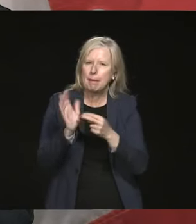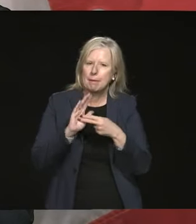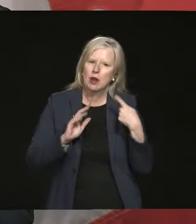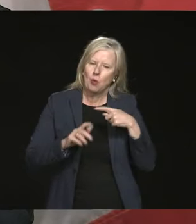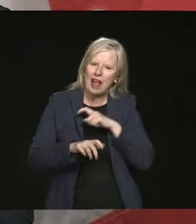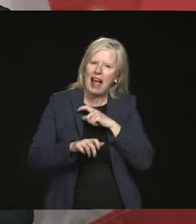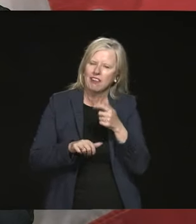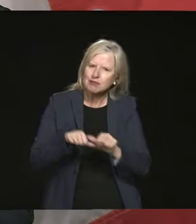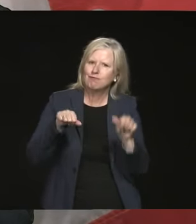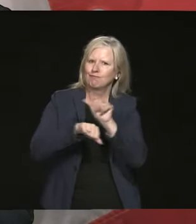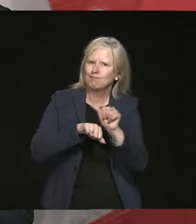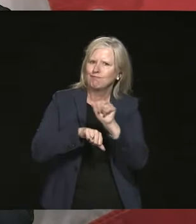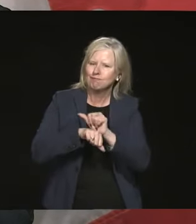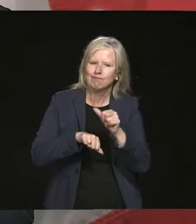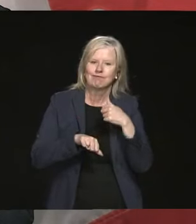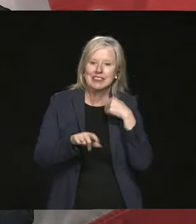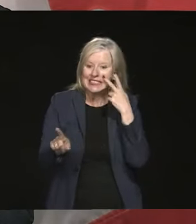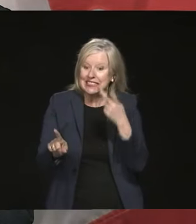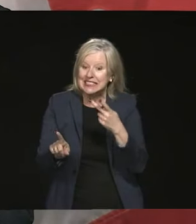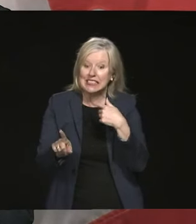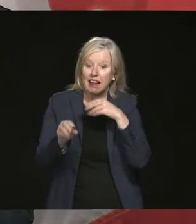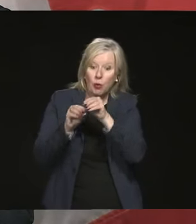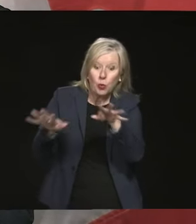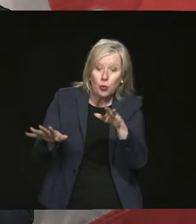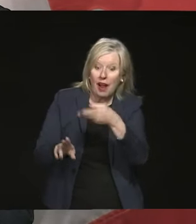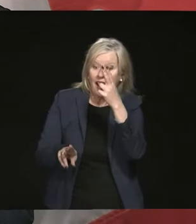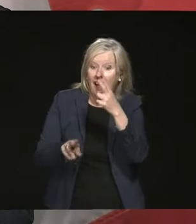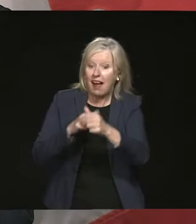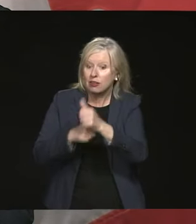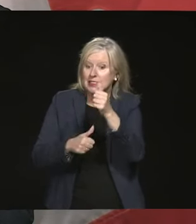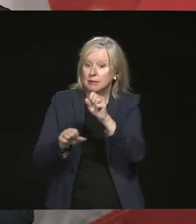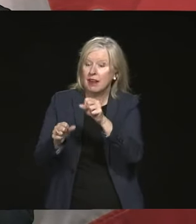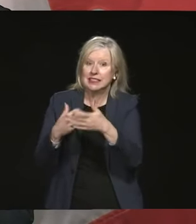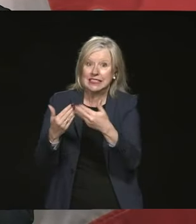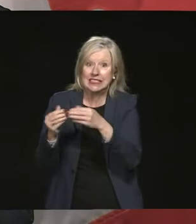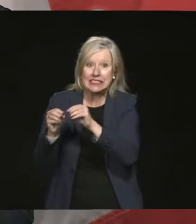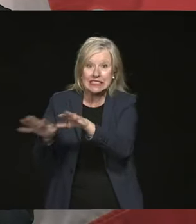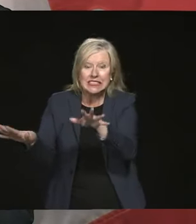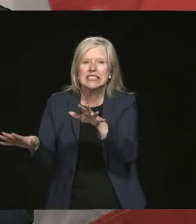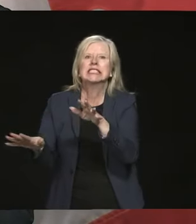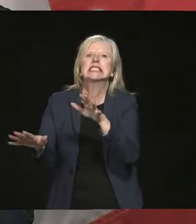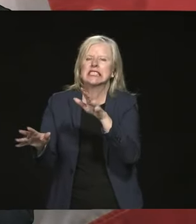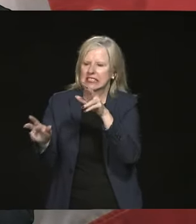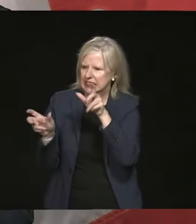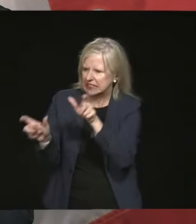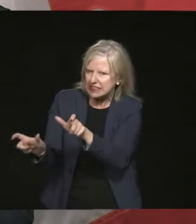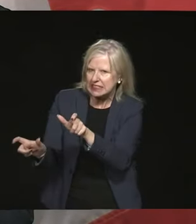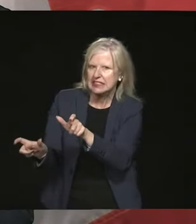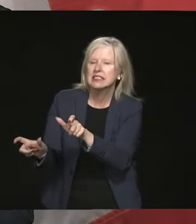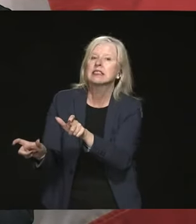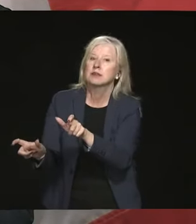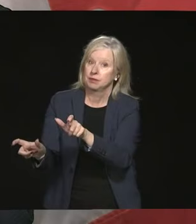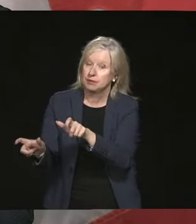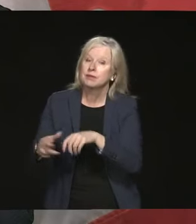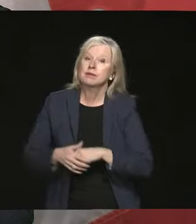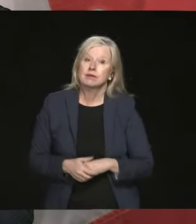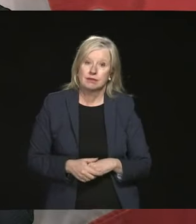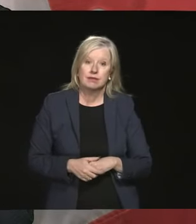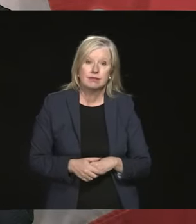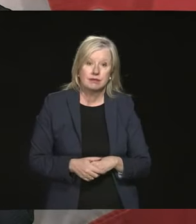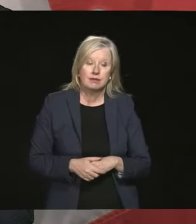à risque élevé. in high-risk Si une settings. société est jugée par sa façon If the prendre measure soin of a des society plus is in how it vulnérables, cares for its cette most